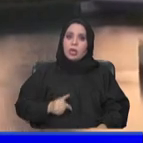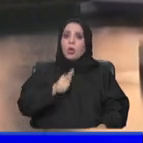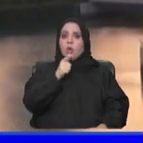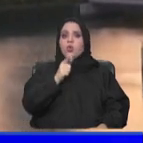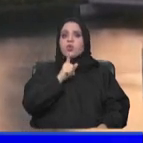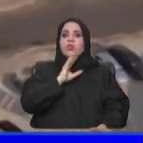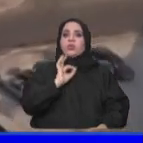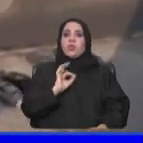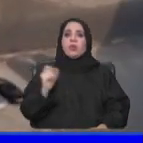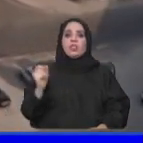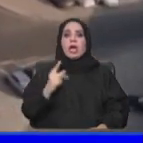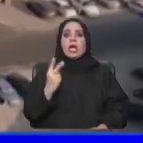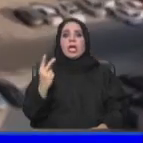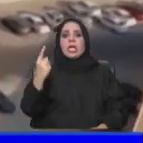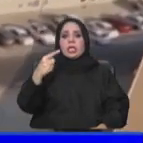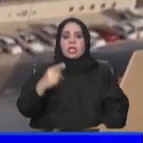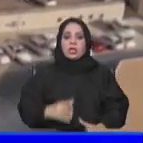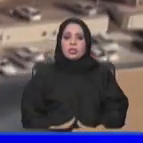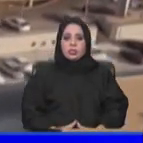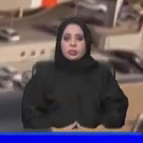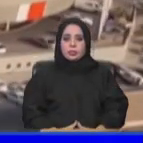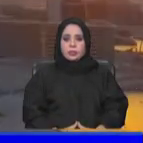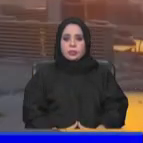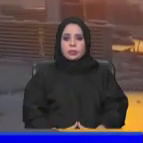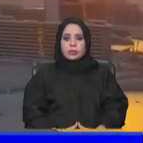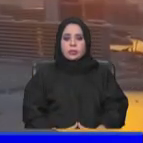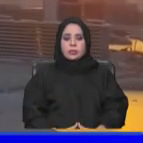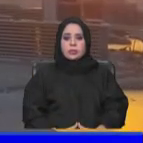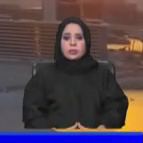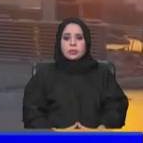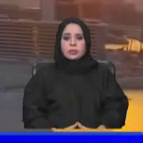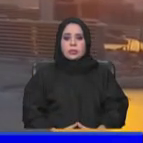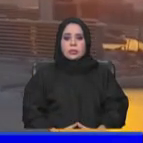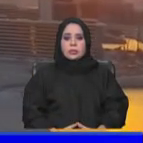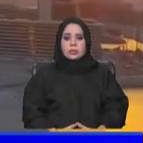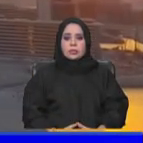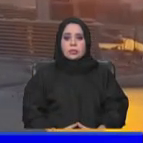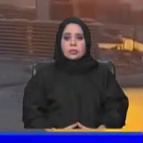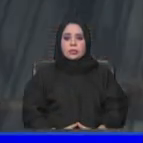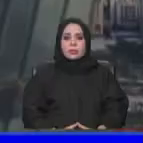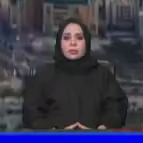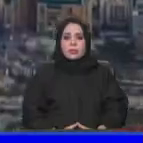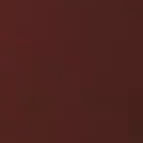والمهرجانات في مختلف محافظات المملكة طوال شهر ديسمبر الجاري.